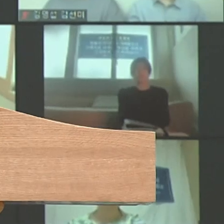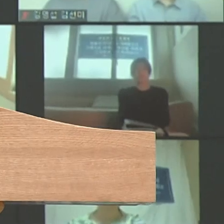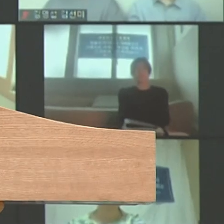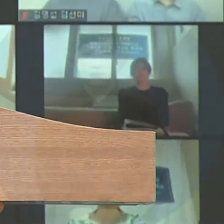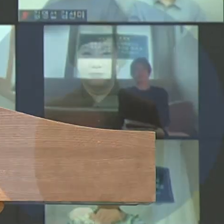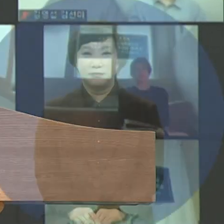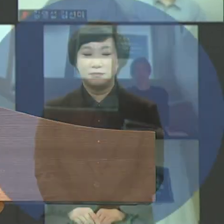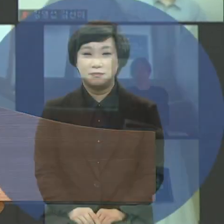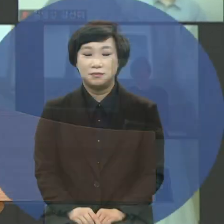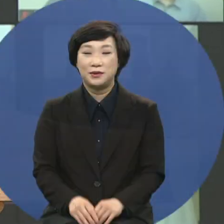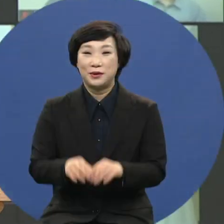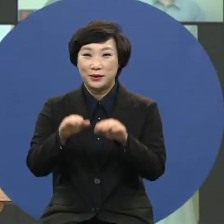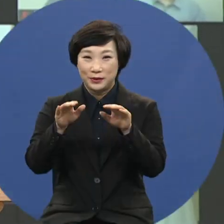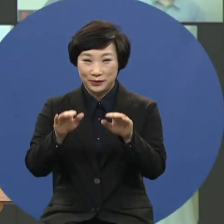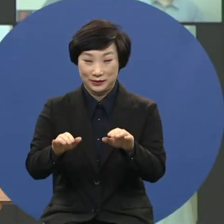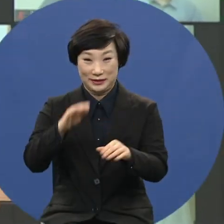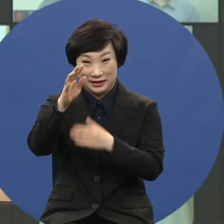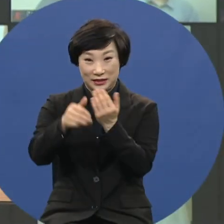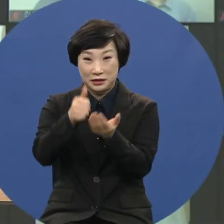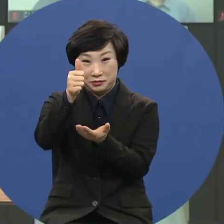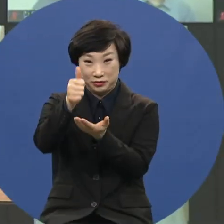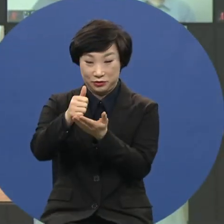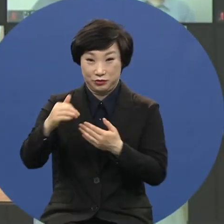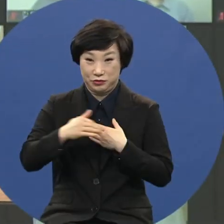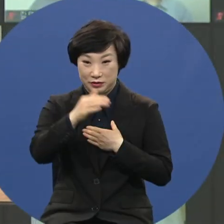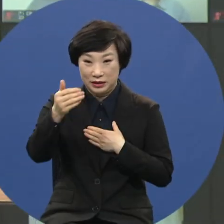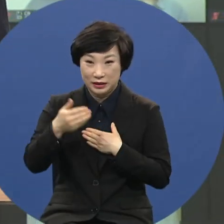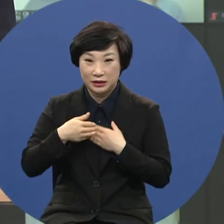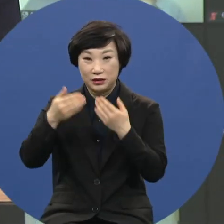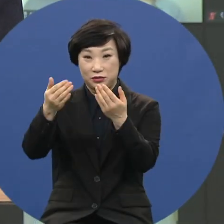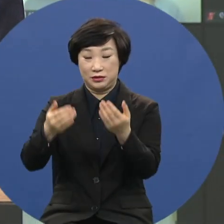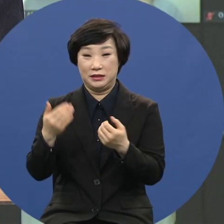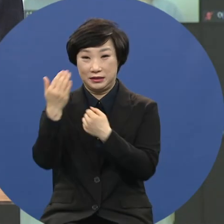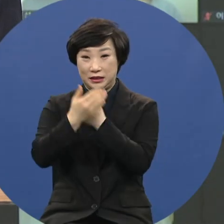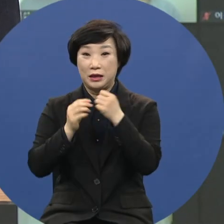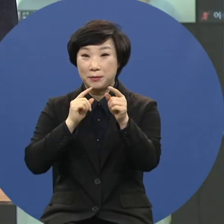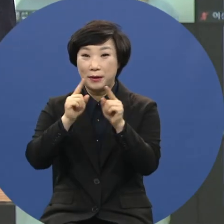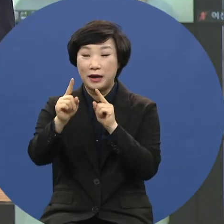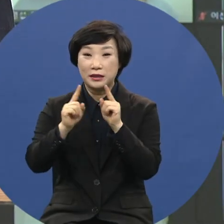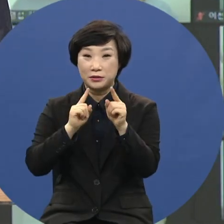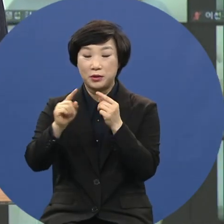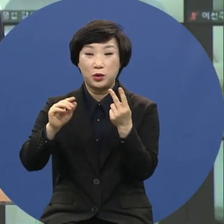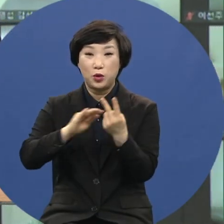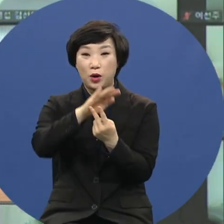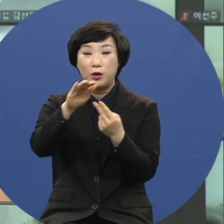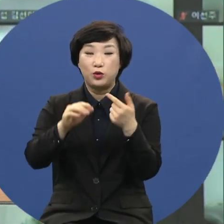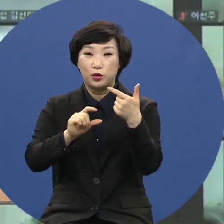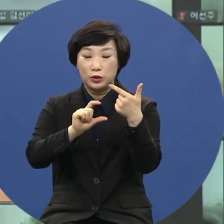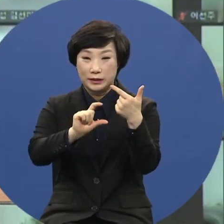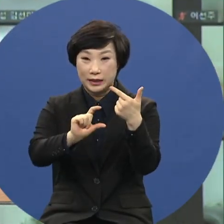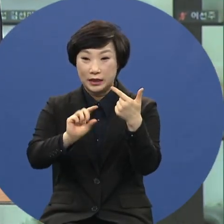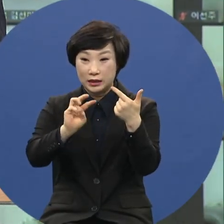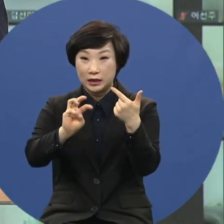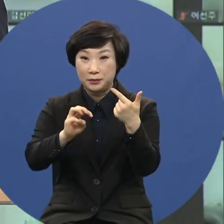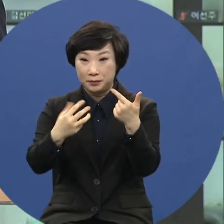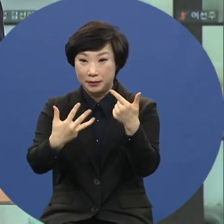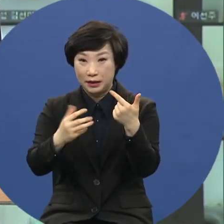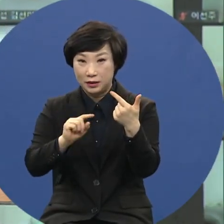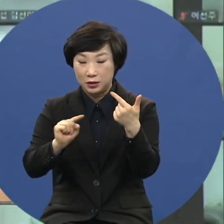오늘 또 하나님께서 우리에게 주실 은혜의 말씀은 요한복음 6장